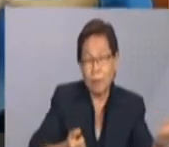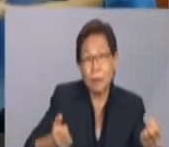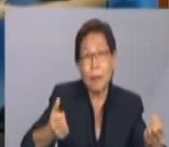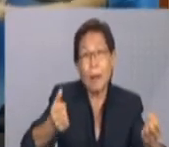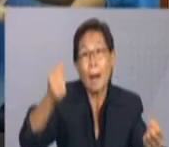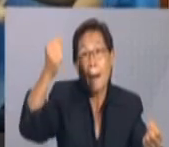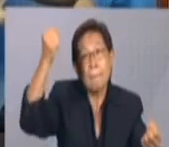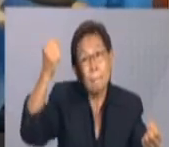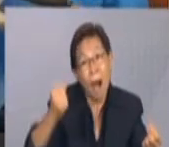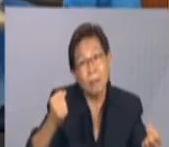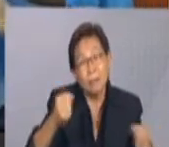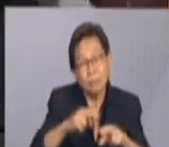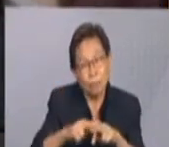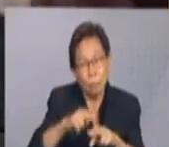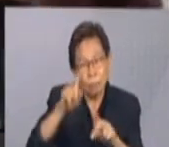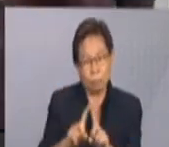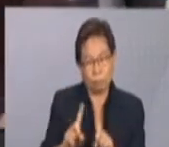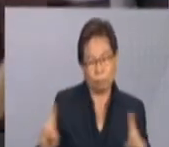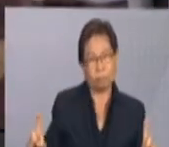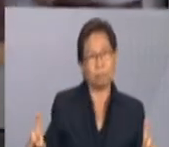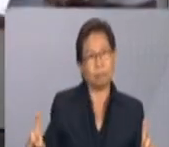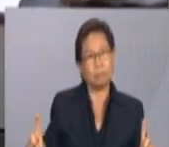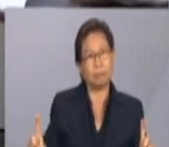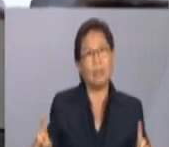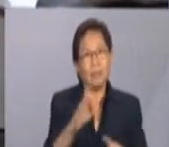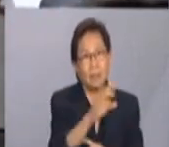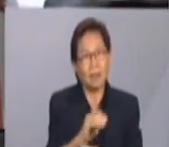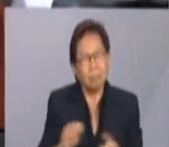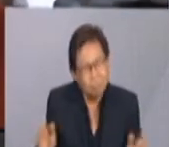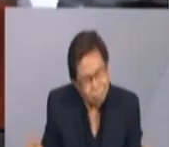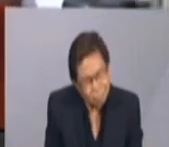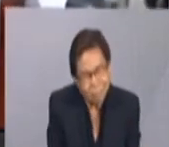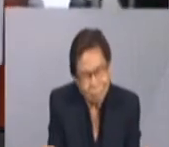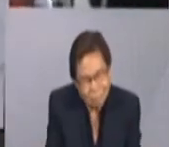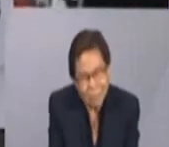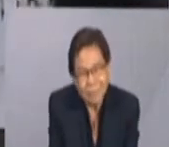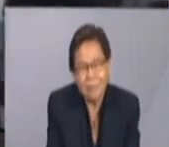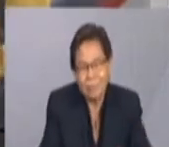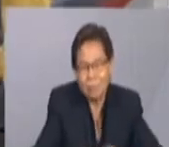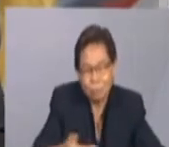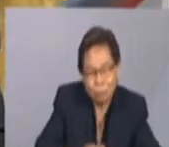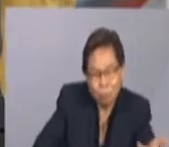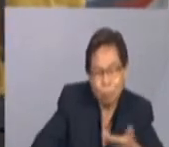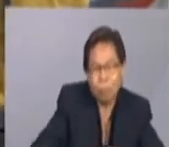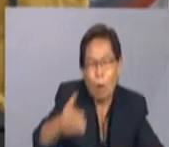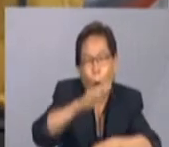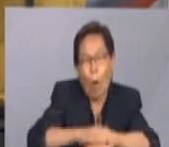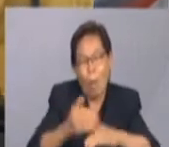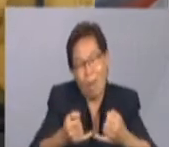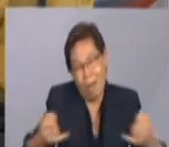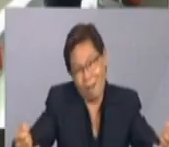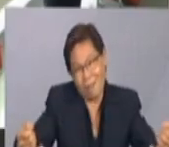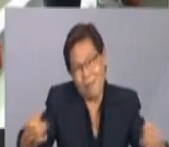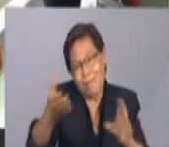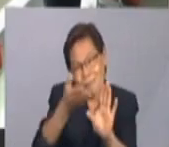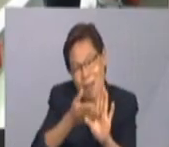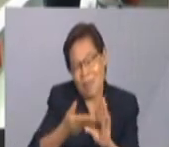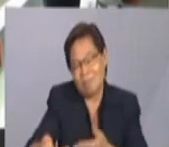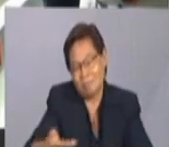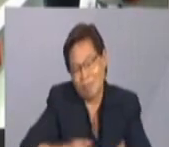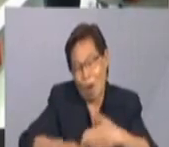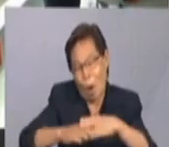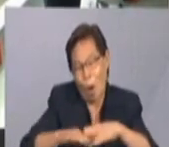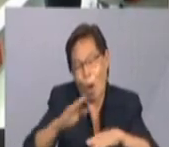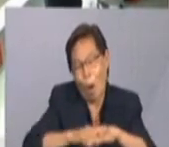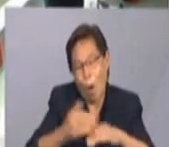awam perlu mengambil kira penjarakan sosial dan menggalakkan transaksi secara online Hai